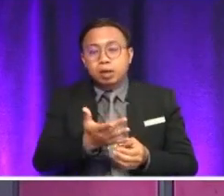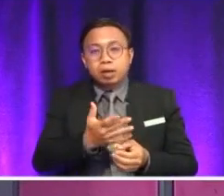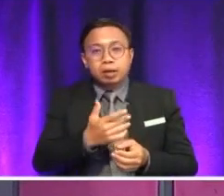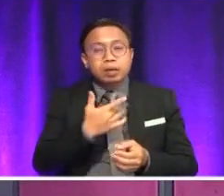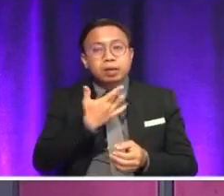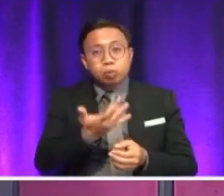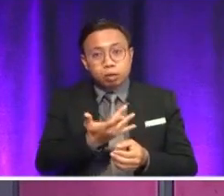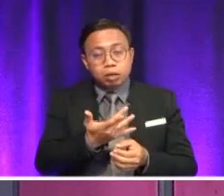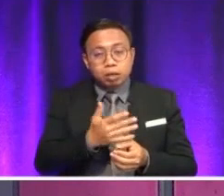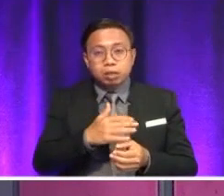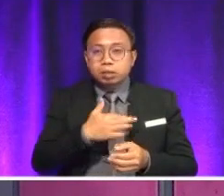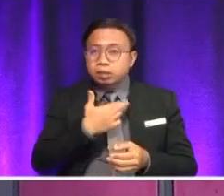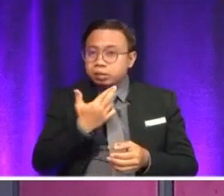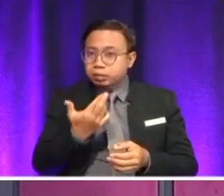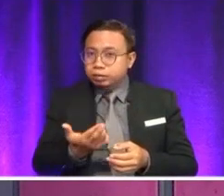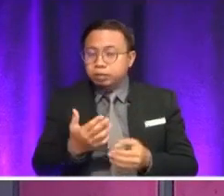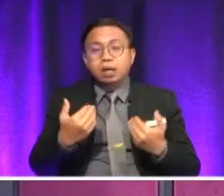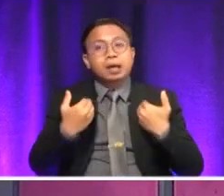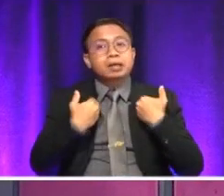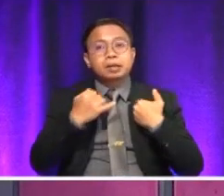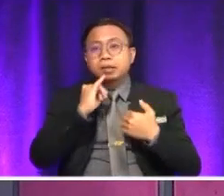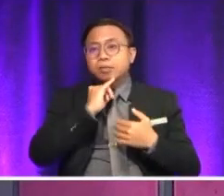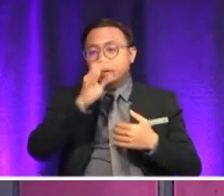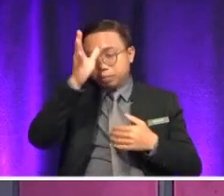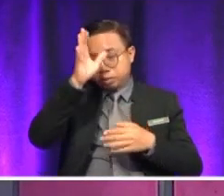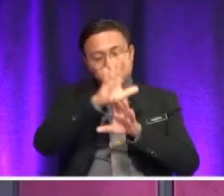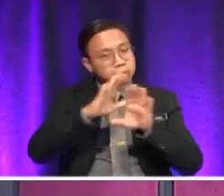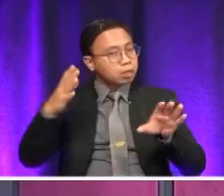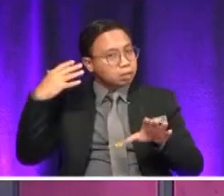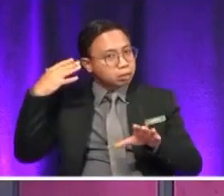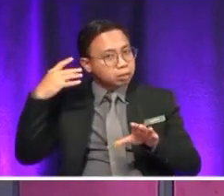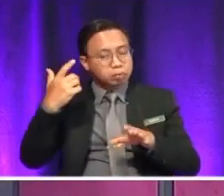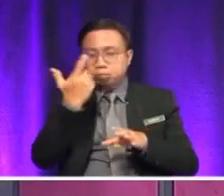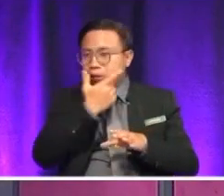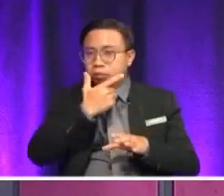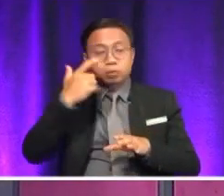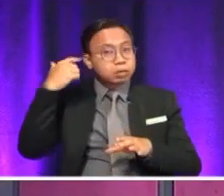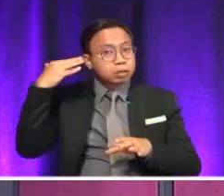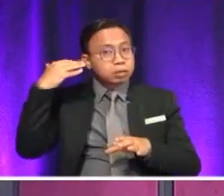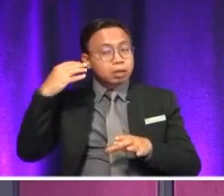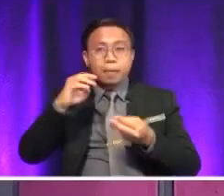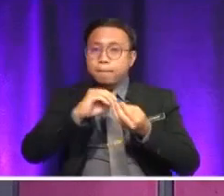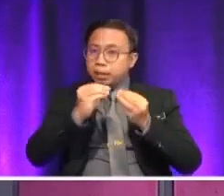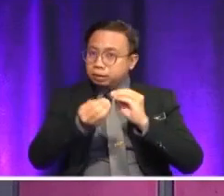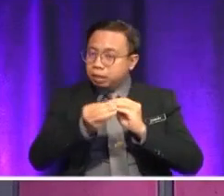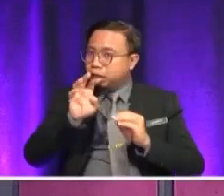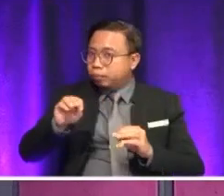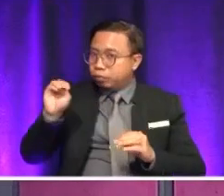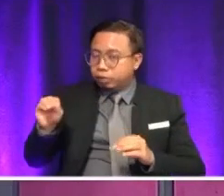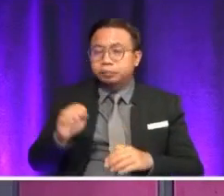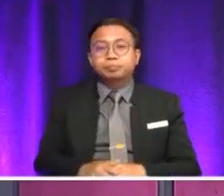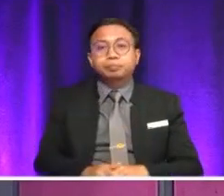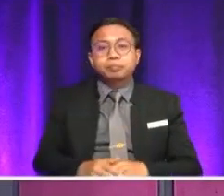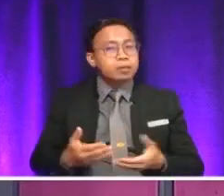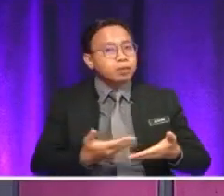bapa. Kadang-kadang ada juga ibu bapa yang dia tidak dengar, tak mau dengar dengan masalah murid ataupun